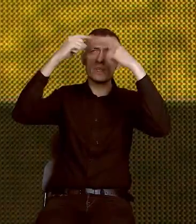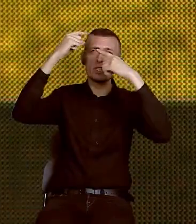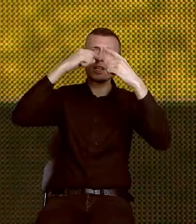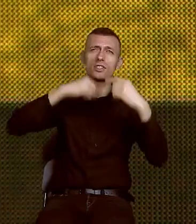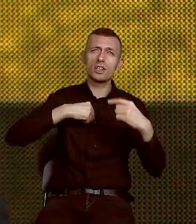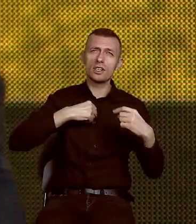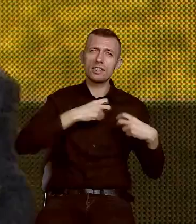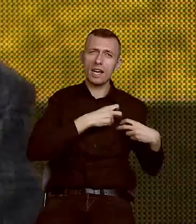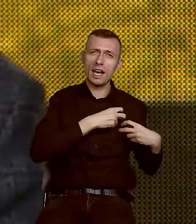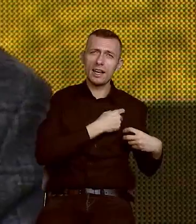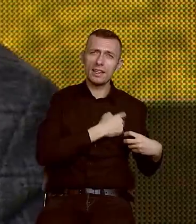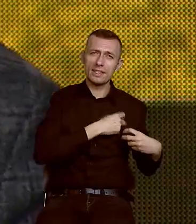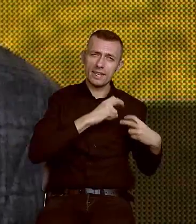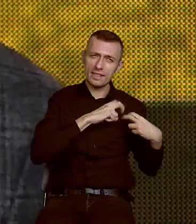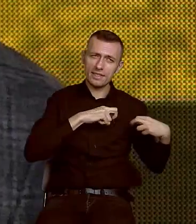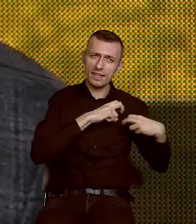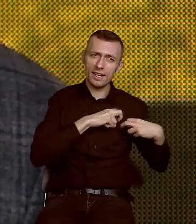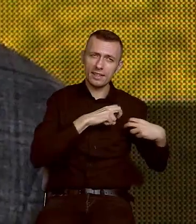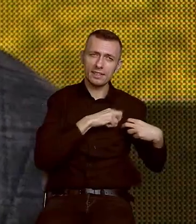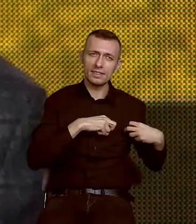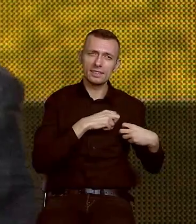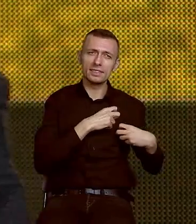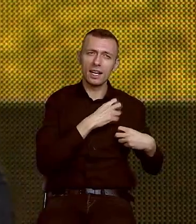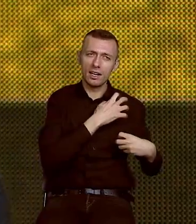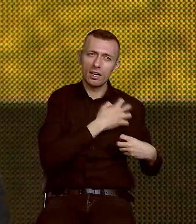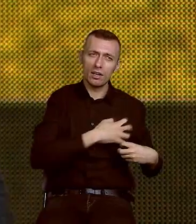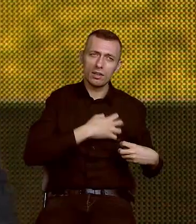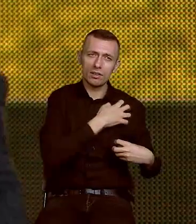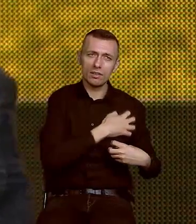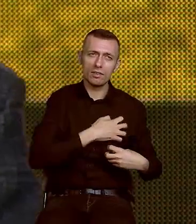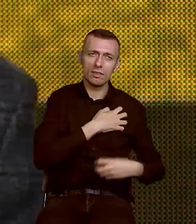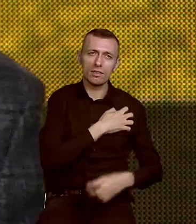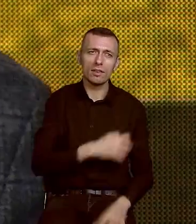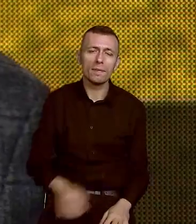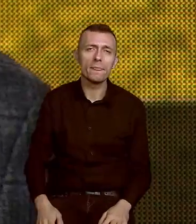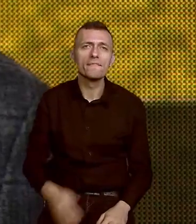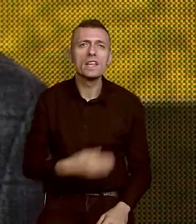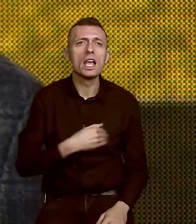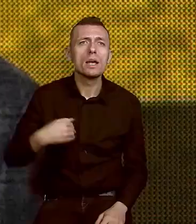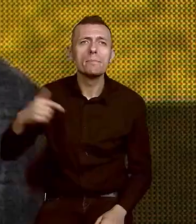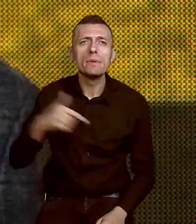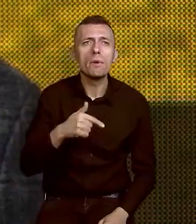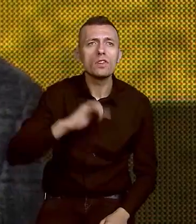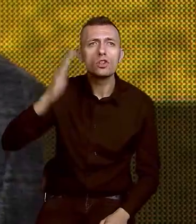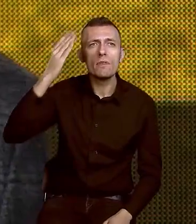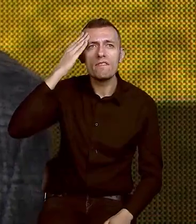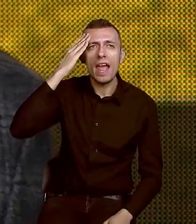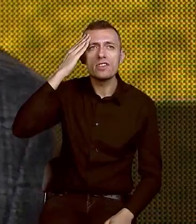niewłaściwymi pragnieniami, problemami i sytuacjami, które mają miejsce w naszym życiu lub osobami,